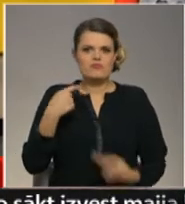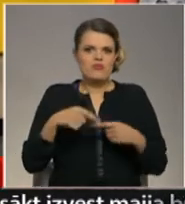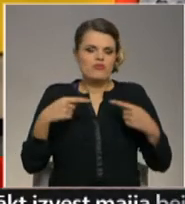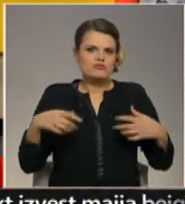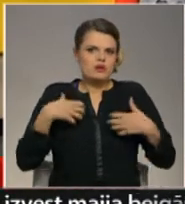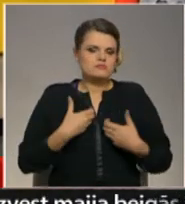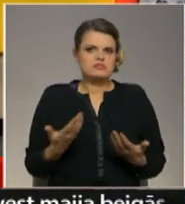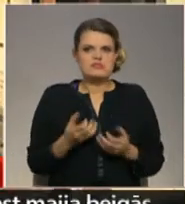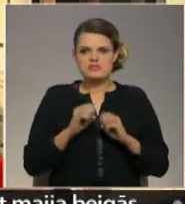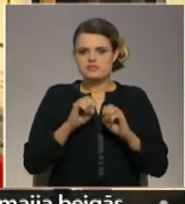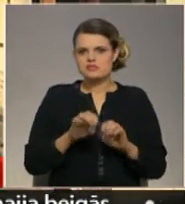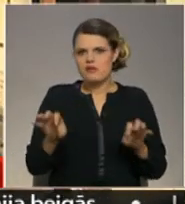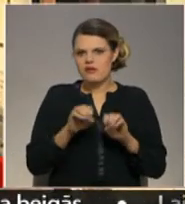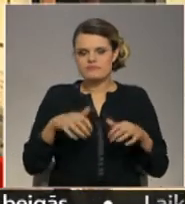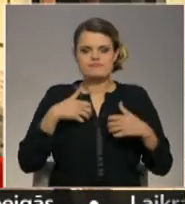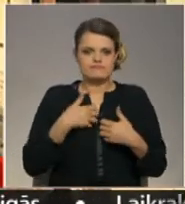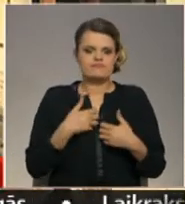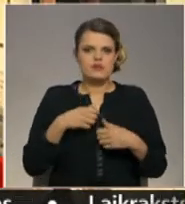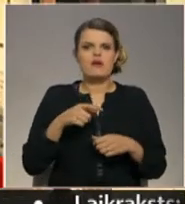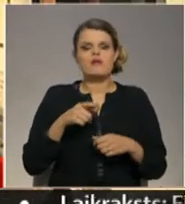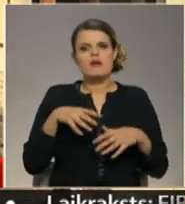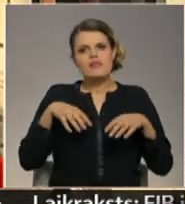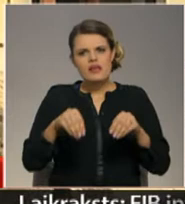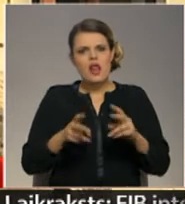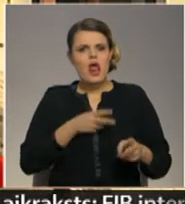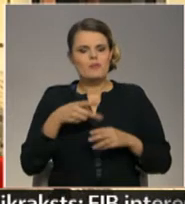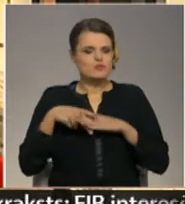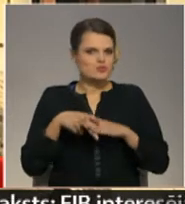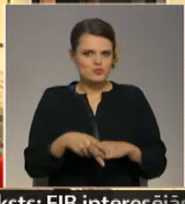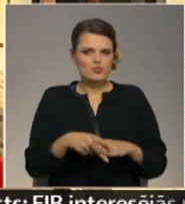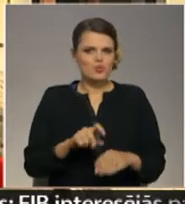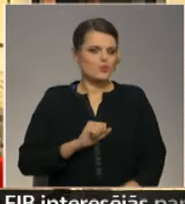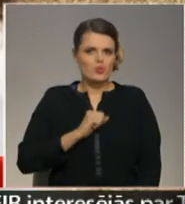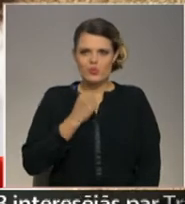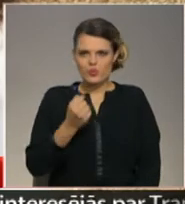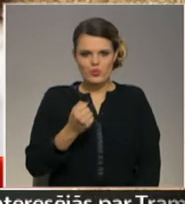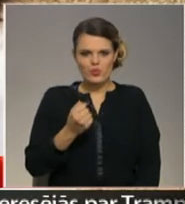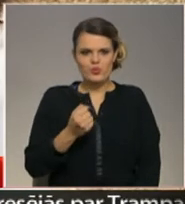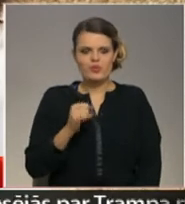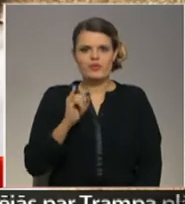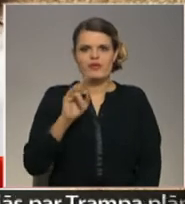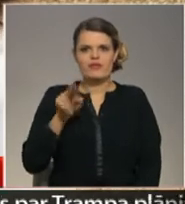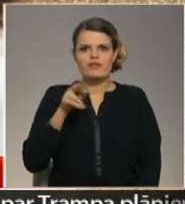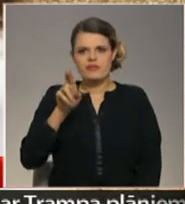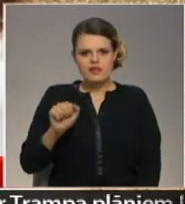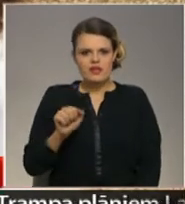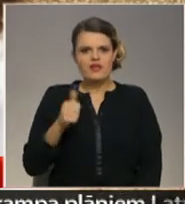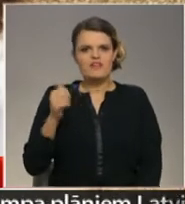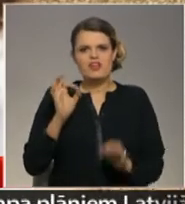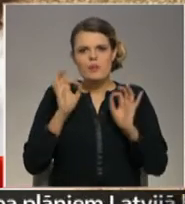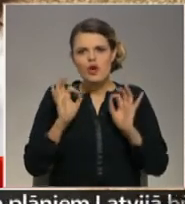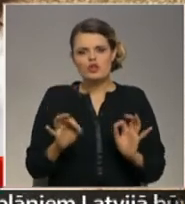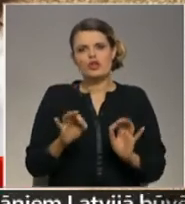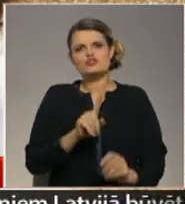neatstāja vienaldzīgas un gādzīst speciālisti. Tikt galā ar emocionālo slodzi nereti ir visgrūtākais. Indra ir, viņa patiešām